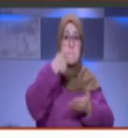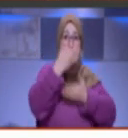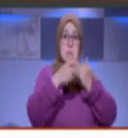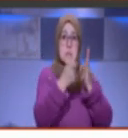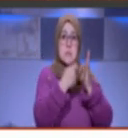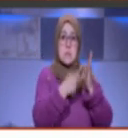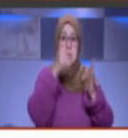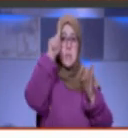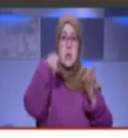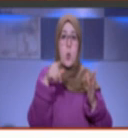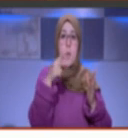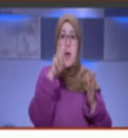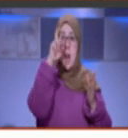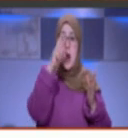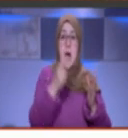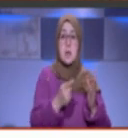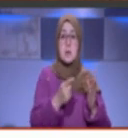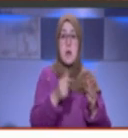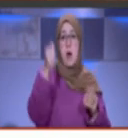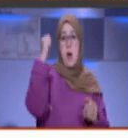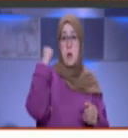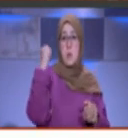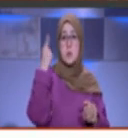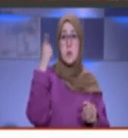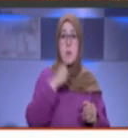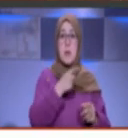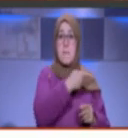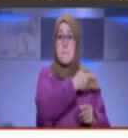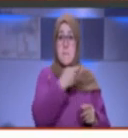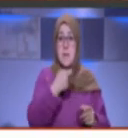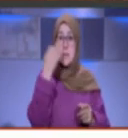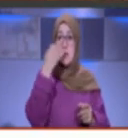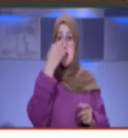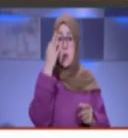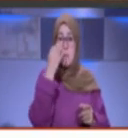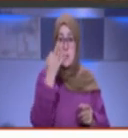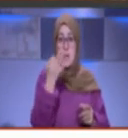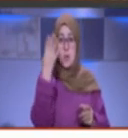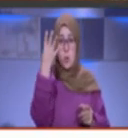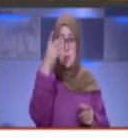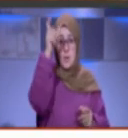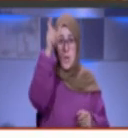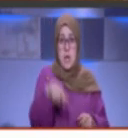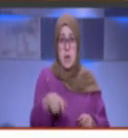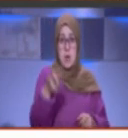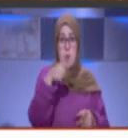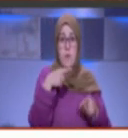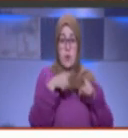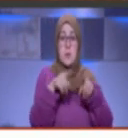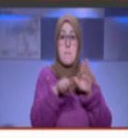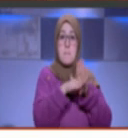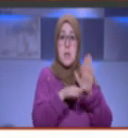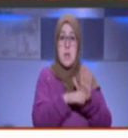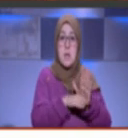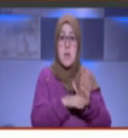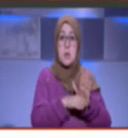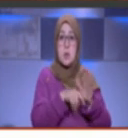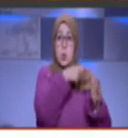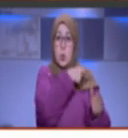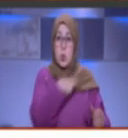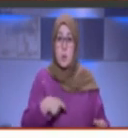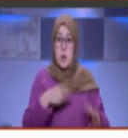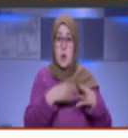الماضي وبلغت 143 حالة. ووفقا لبيانات حكومة العاصمة طوكيو، فإن العدد